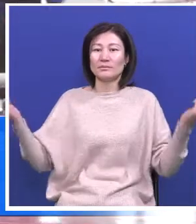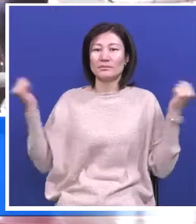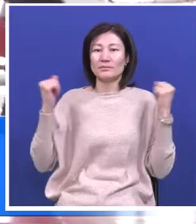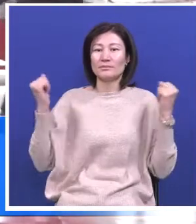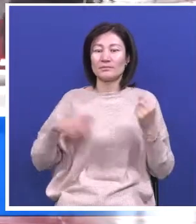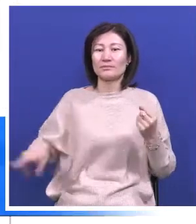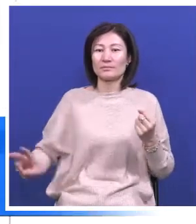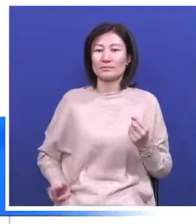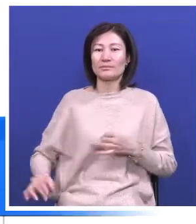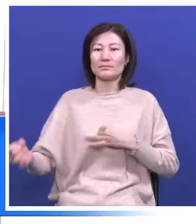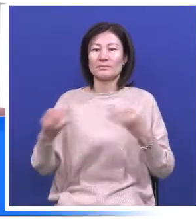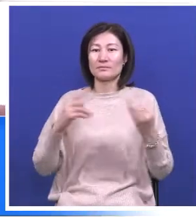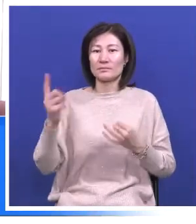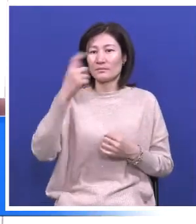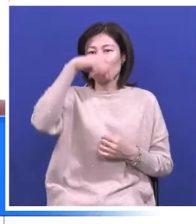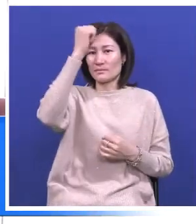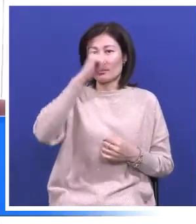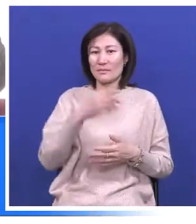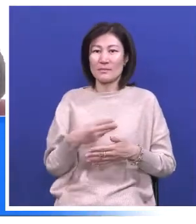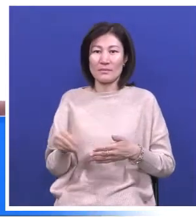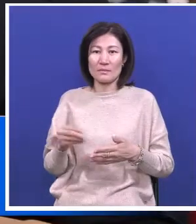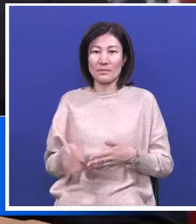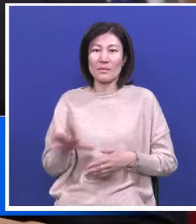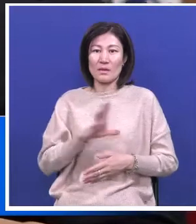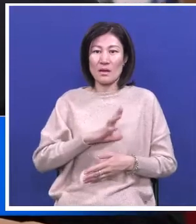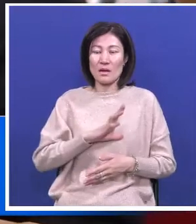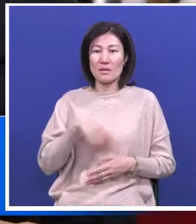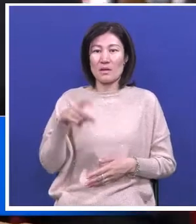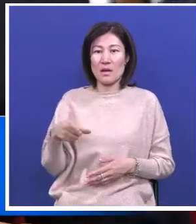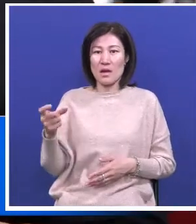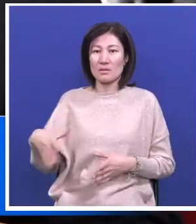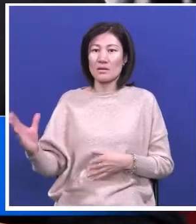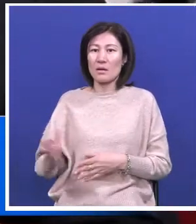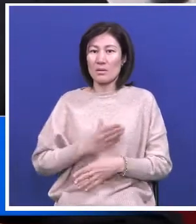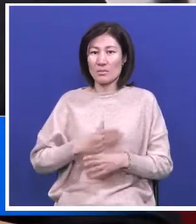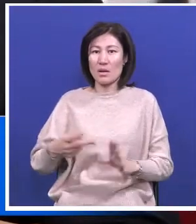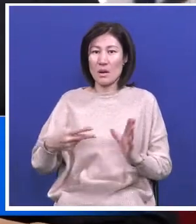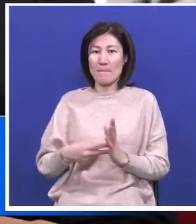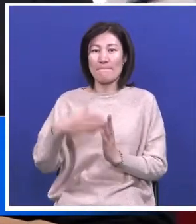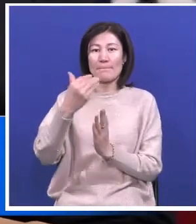басқармасының мәліметінше, әр ай сайын қаржы бөлініп тұрады екен. Жан басына шаққанда қаржыландыру